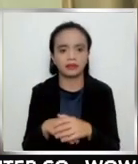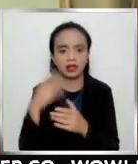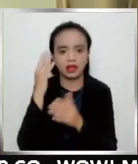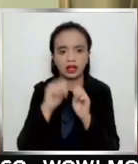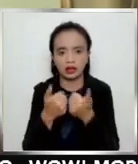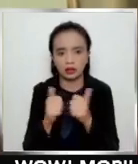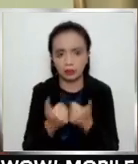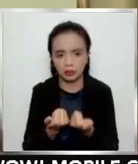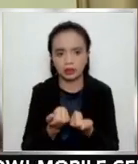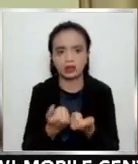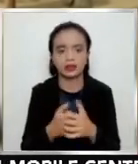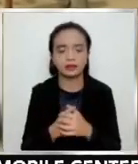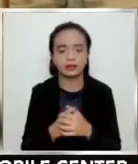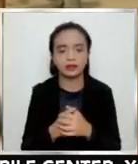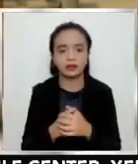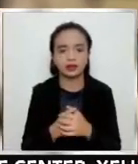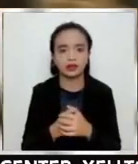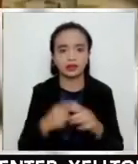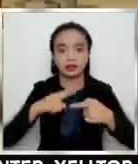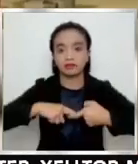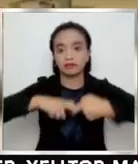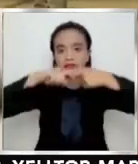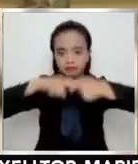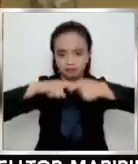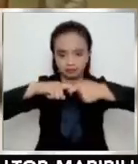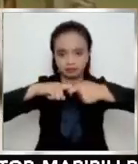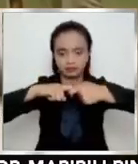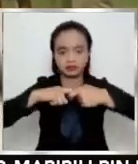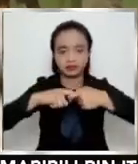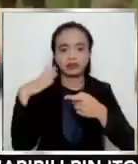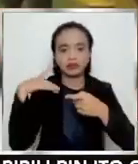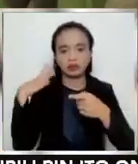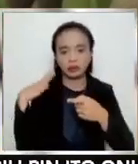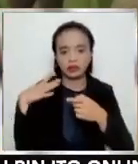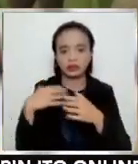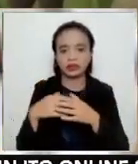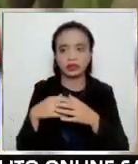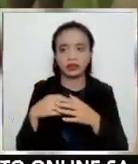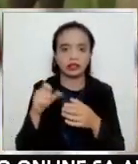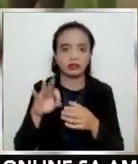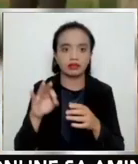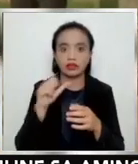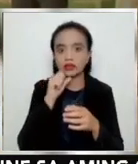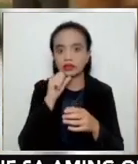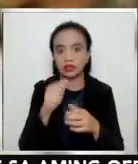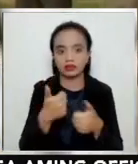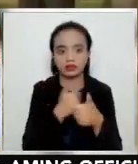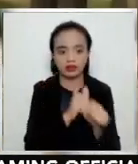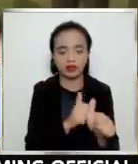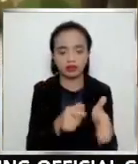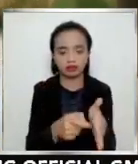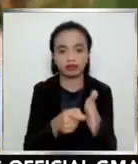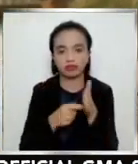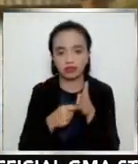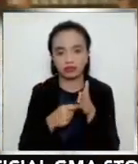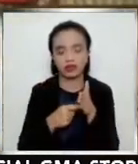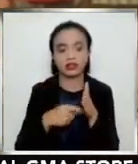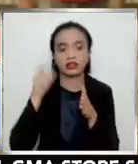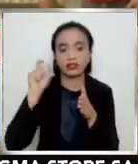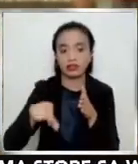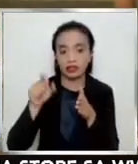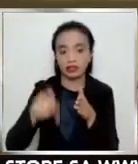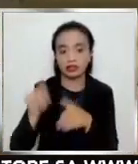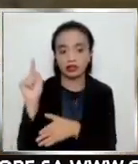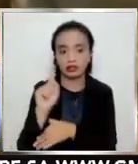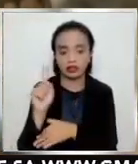everything. Suspendido ang operasyon hanggat hindi makakapag-comply sa kaukulang requirements ang Metro Waste at kailangan din nilang